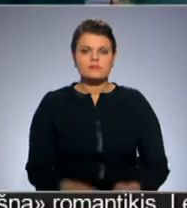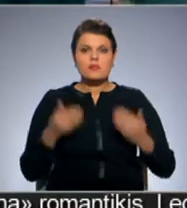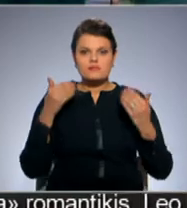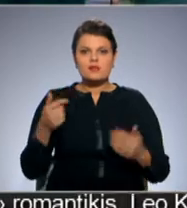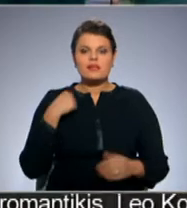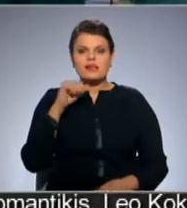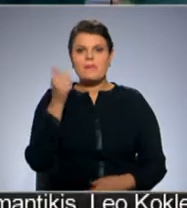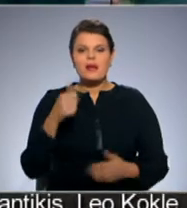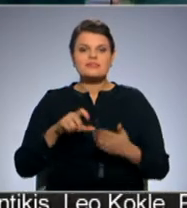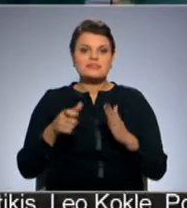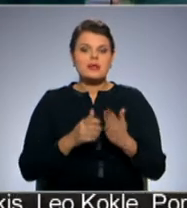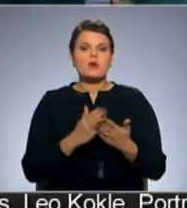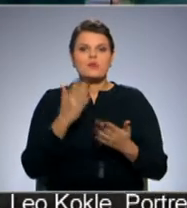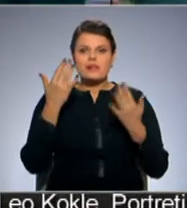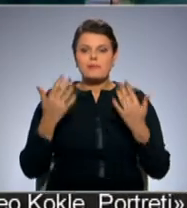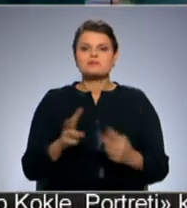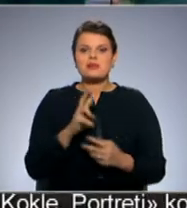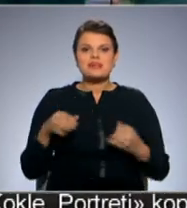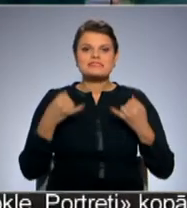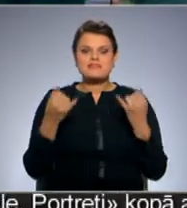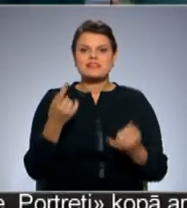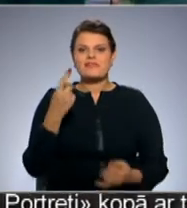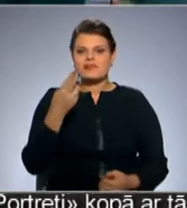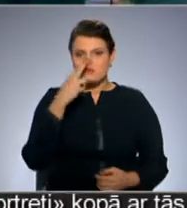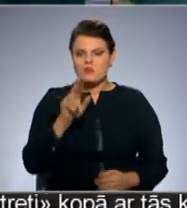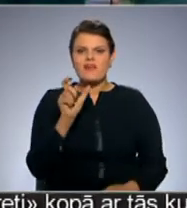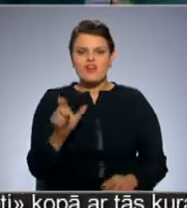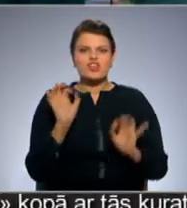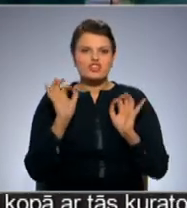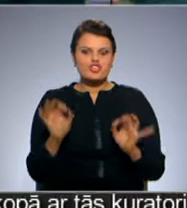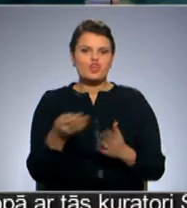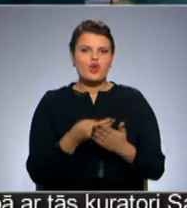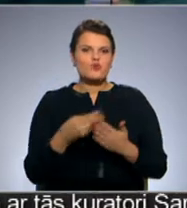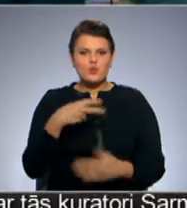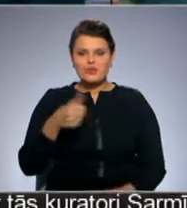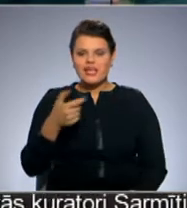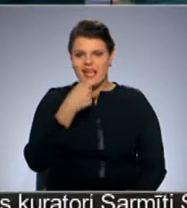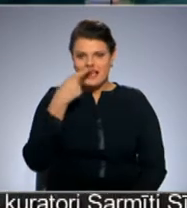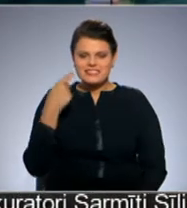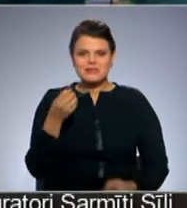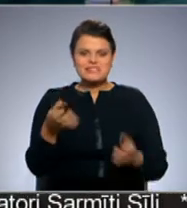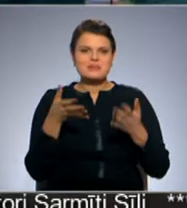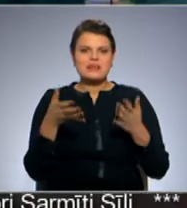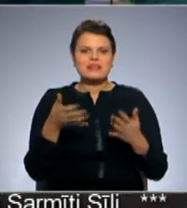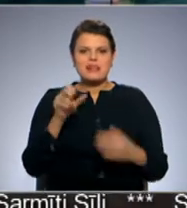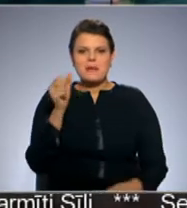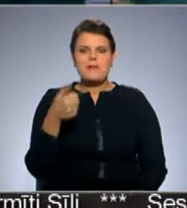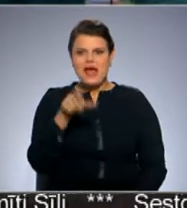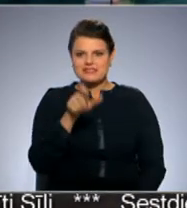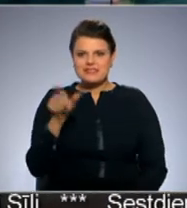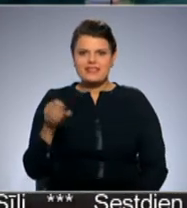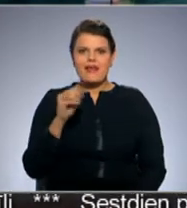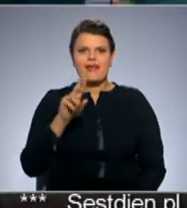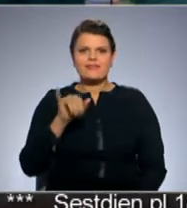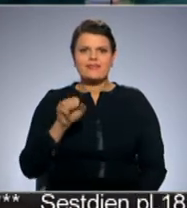Šodien Rīgas mākslas telpā notika pasākums, kas veltīts vienam no vārda tiešākajā nozīmē 20. Gadsimta spilgtākajiem māksliniekiem